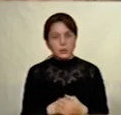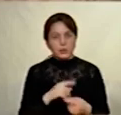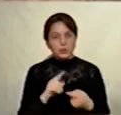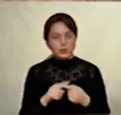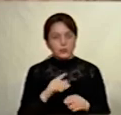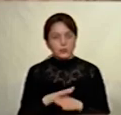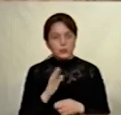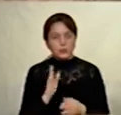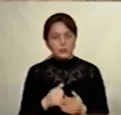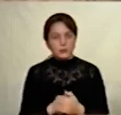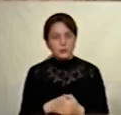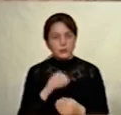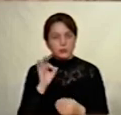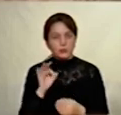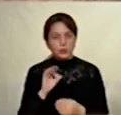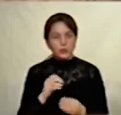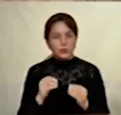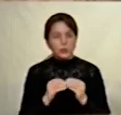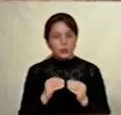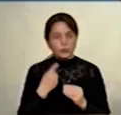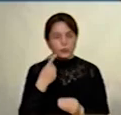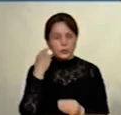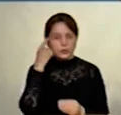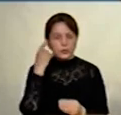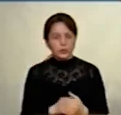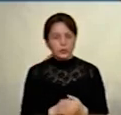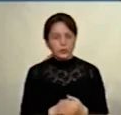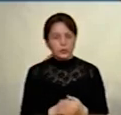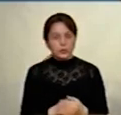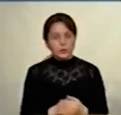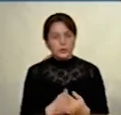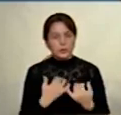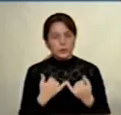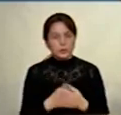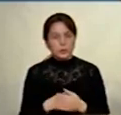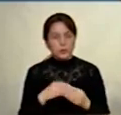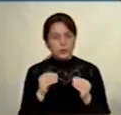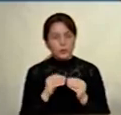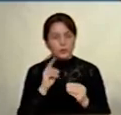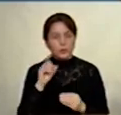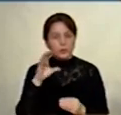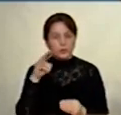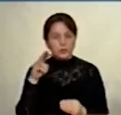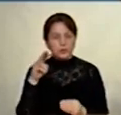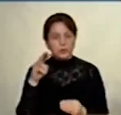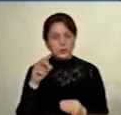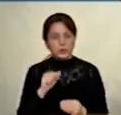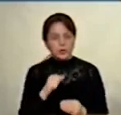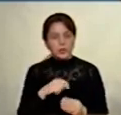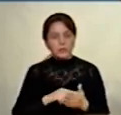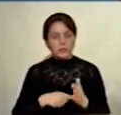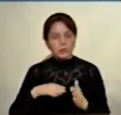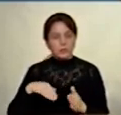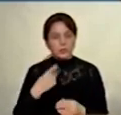Qo'shamiz. 0, 10, 1 dilda 3. Endi 10 lik asrda virguldan keyin 2 ta raqam